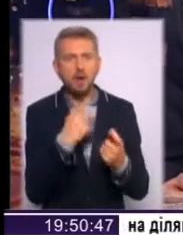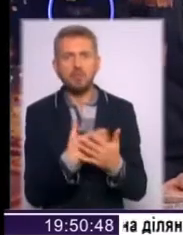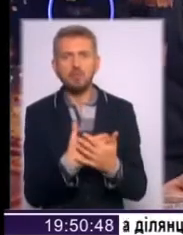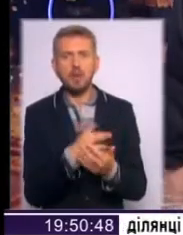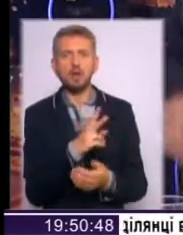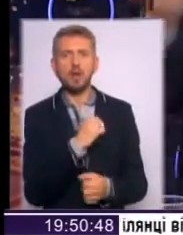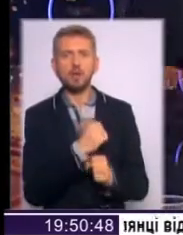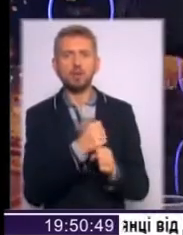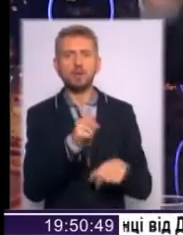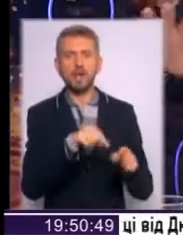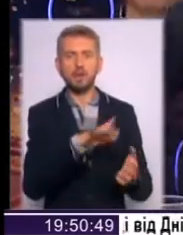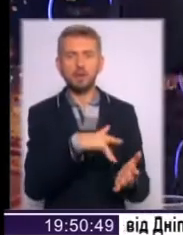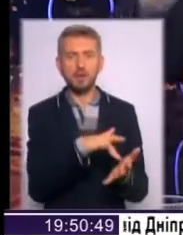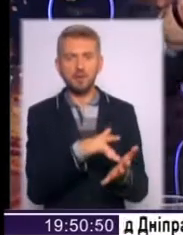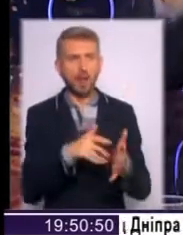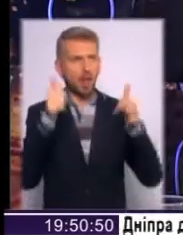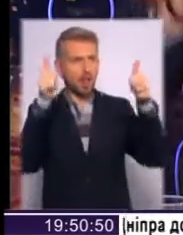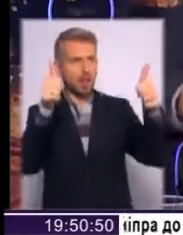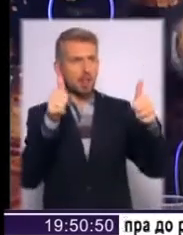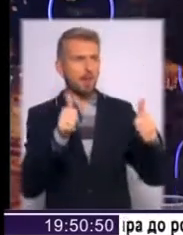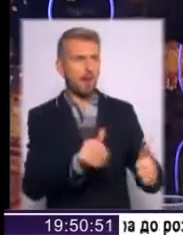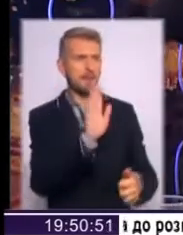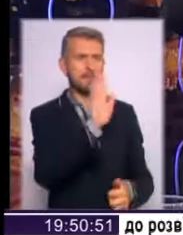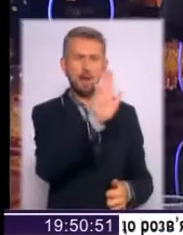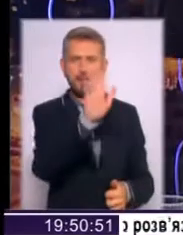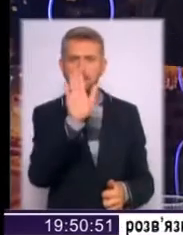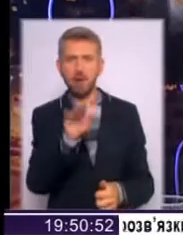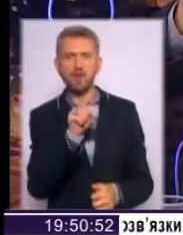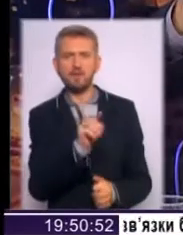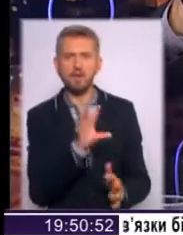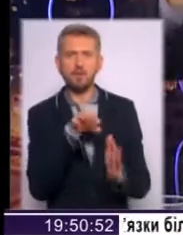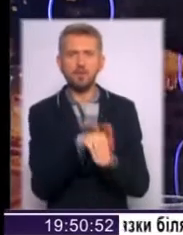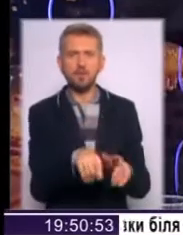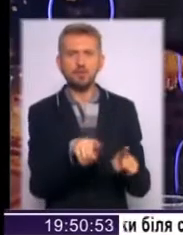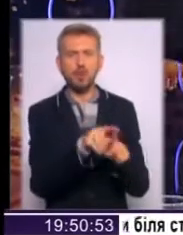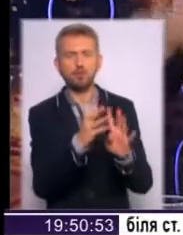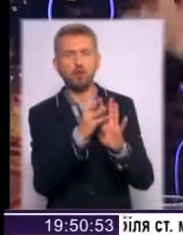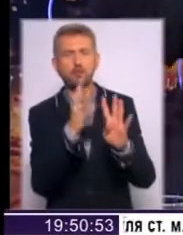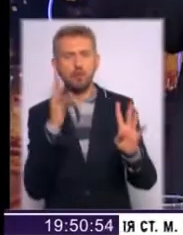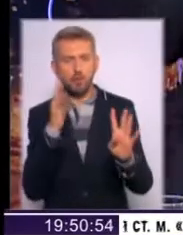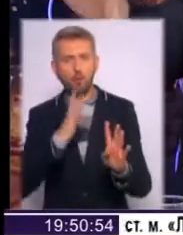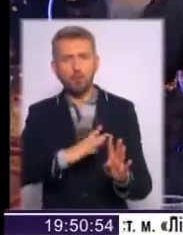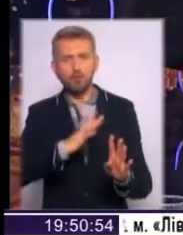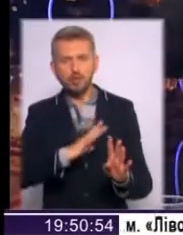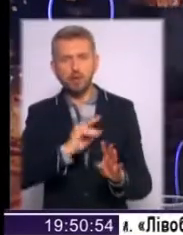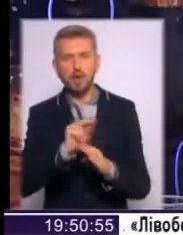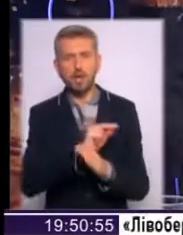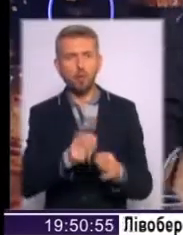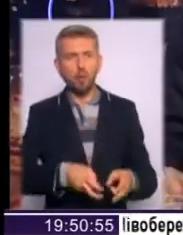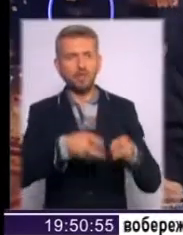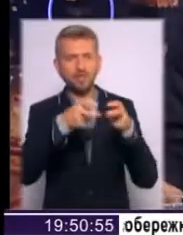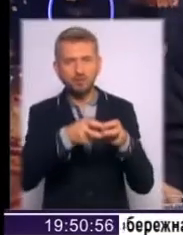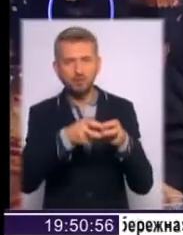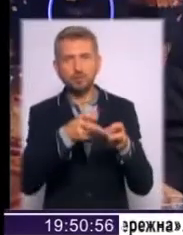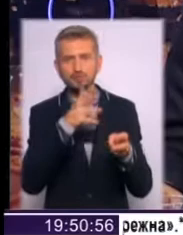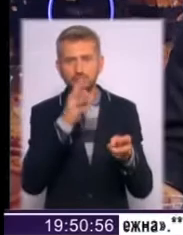робили в деяких містах, розклеєна по кварталу, ви включені в таку-то чергу, очікується там ремонт ліфту, тоді-то, тоді-то. І